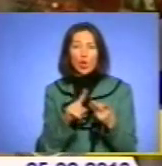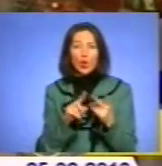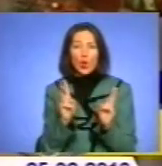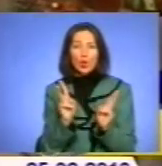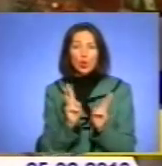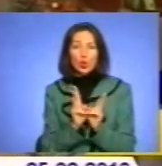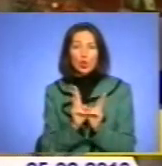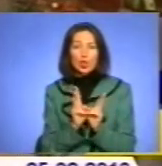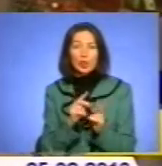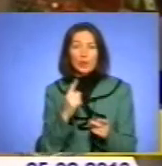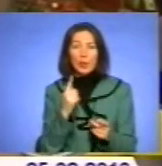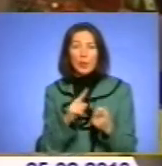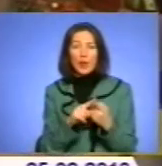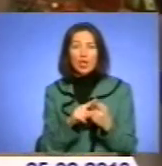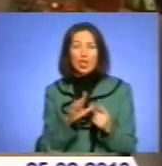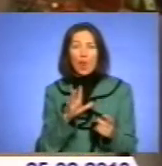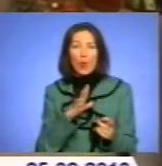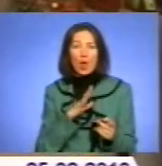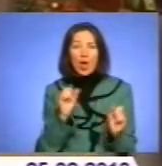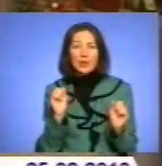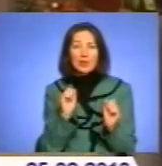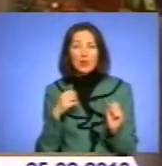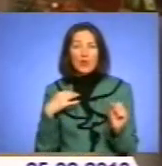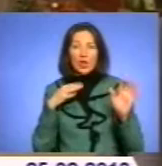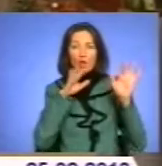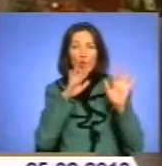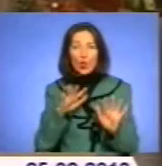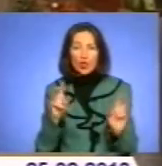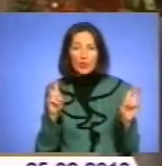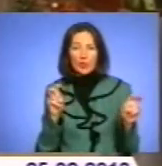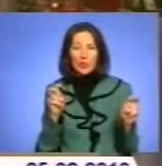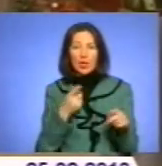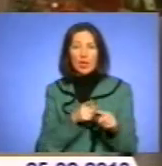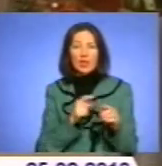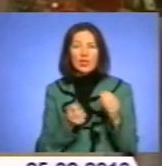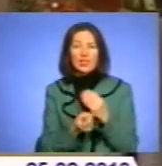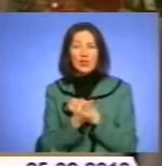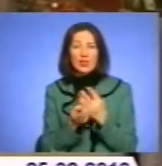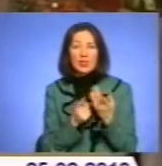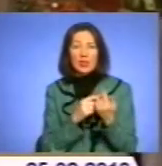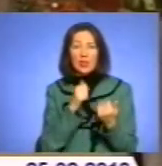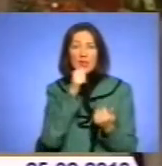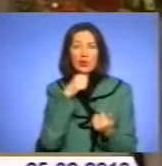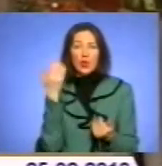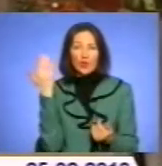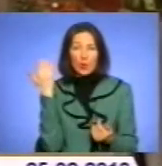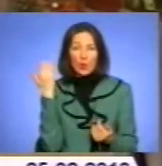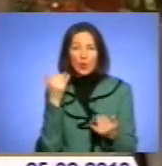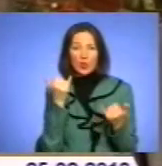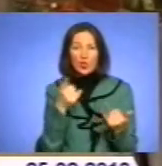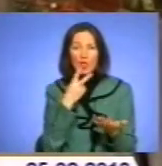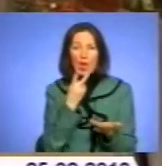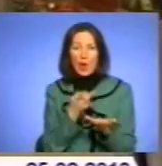зустріч. Перша була зимовий дощ, яка з'явилася декілька років тому, а сьогодні ми вже